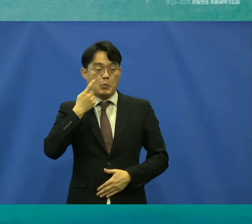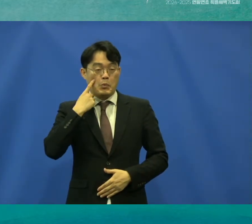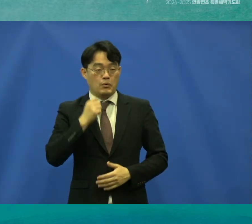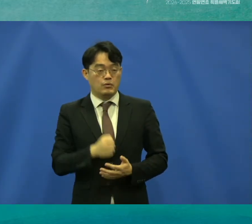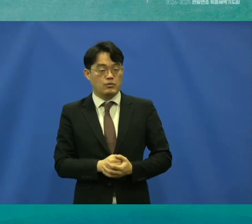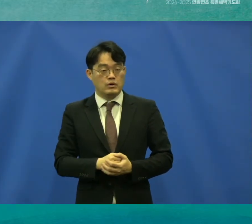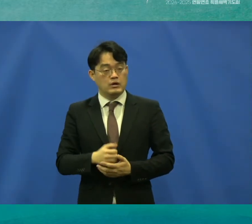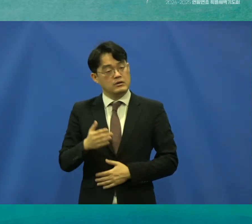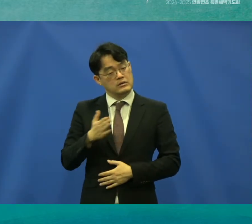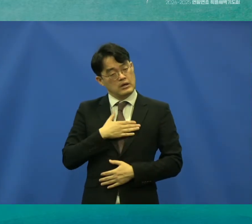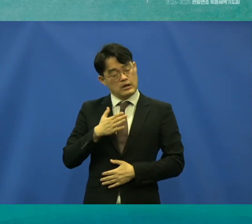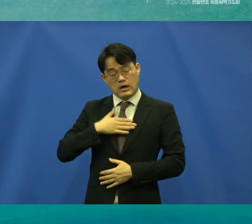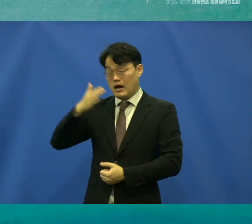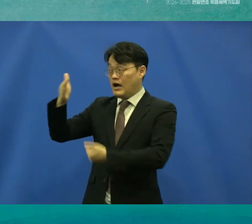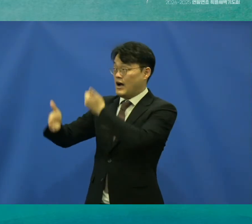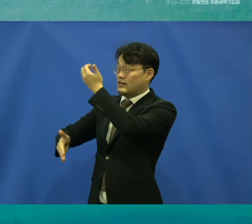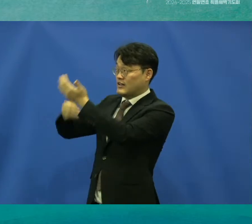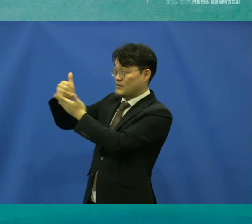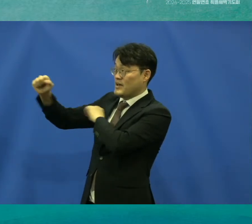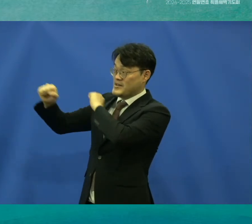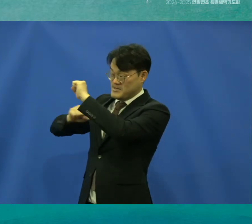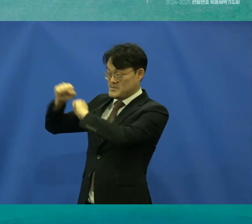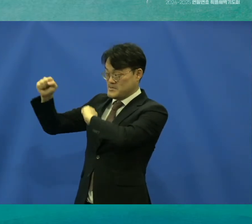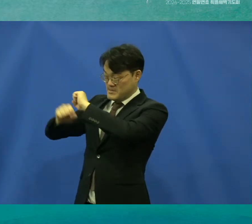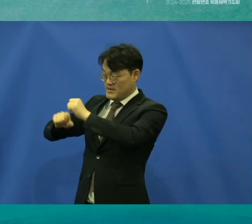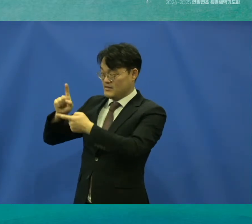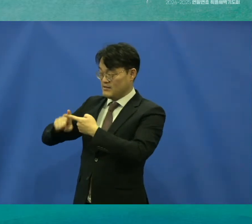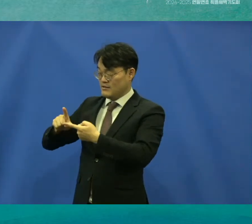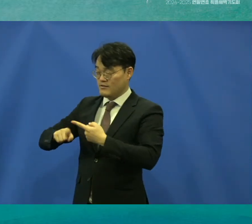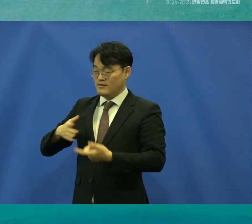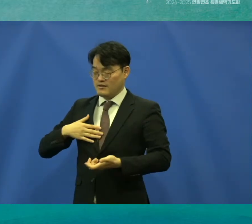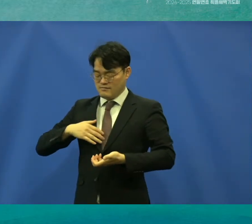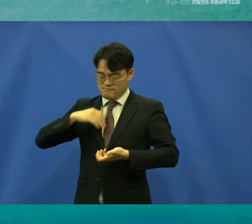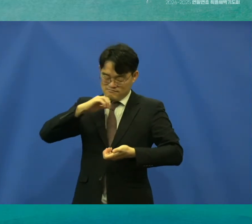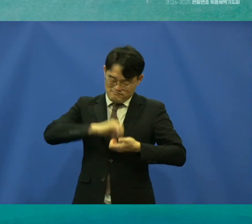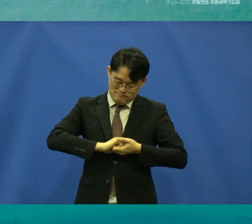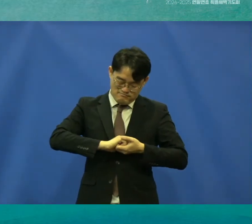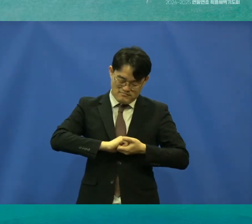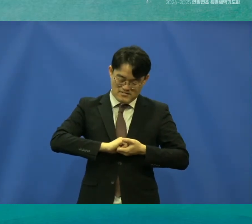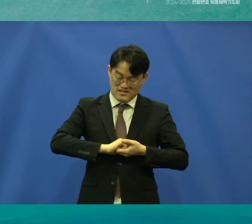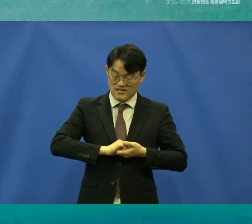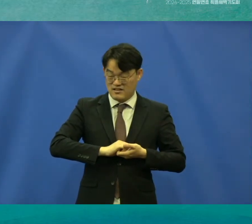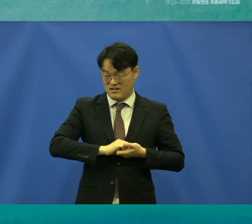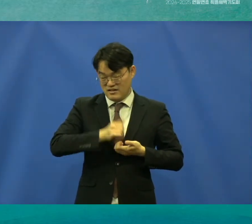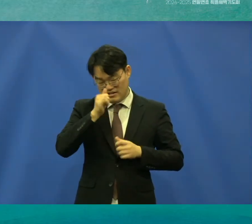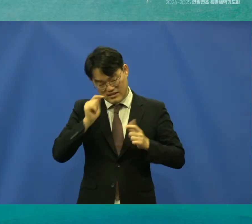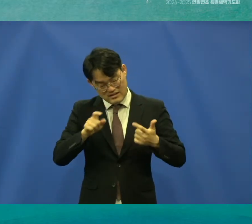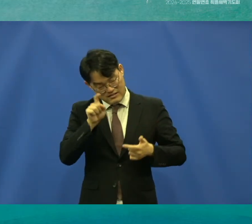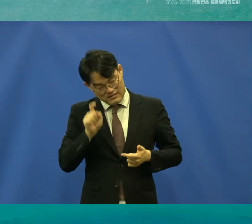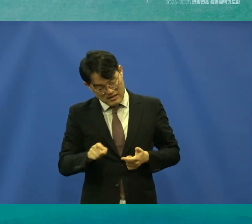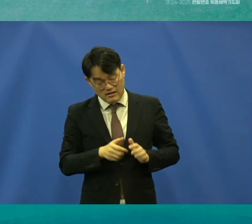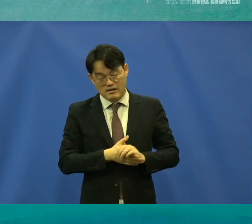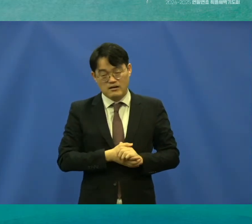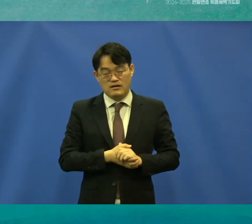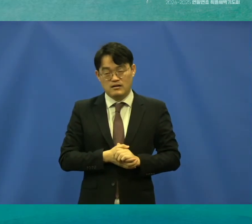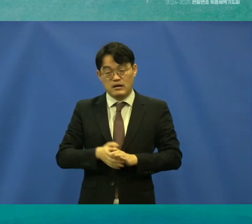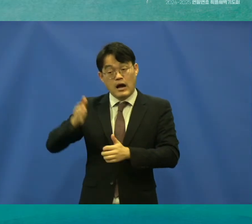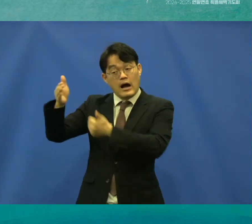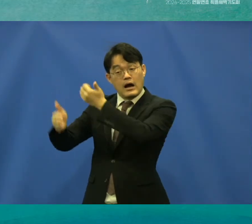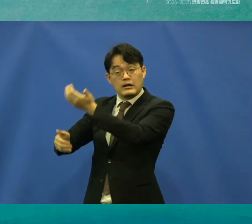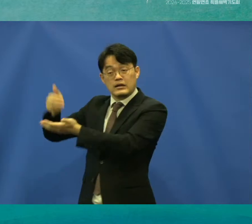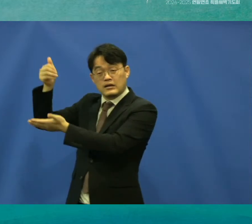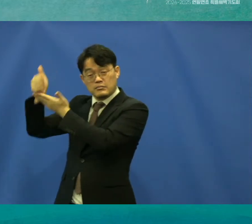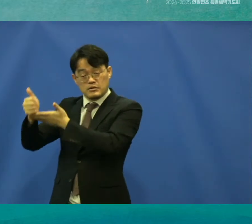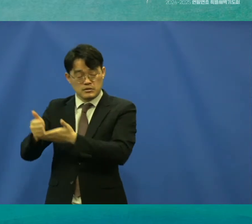하나님은 오늘 또 우리를 사용하고 싶은 거죠. 요나스를 들여다보죠. 하나님은 요나를 쓰고 싶은 거죠. 그 신통찬한 그 요나